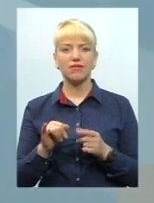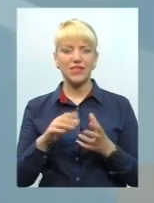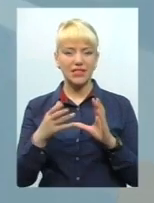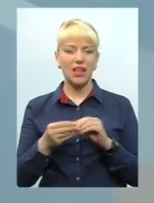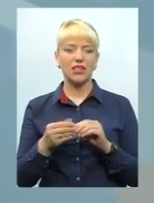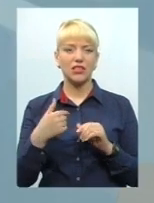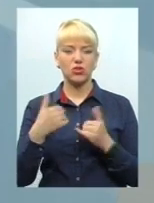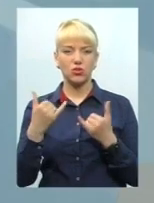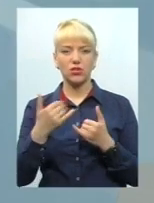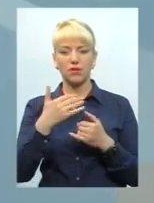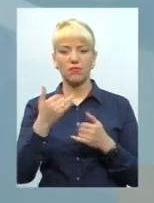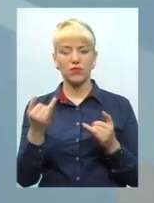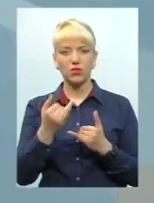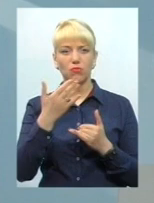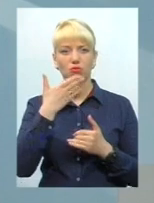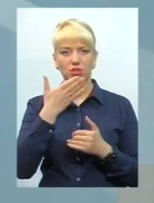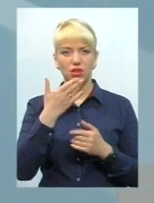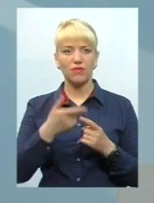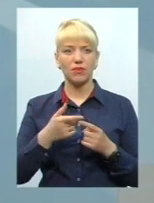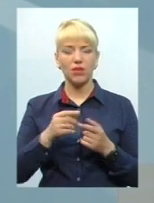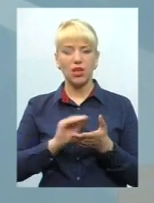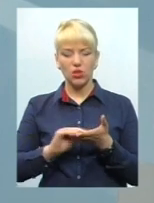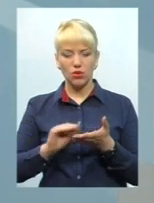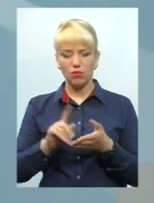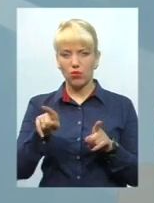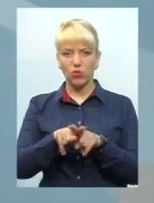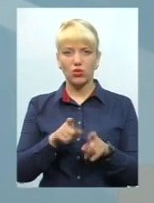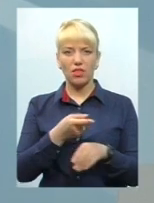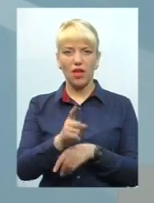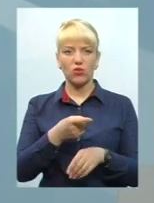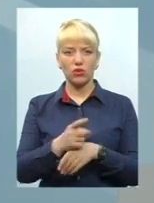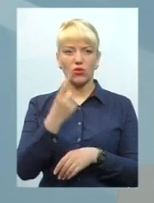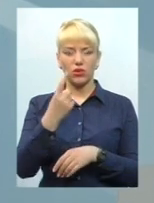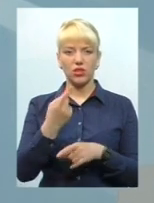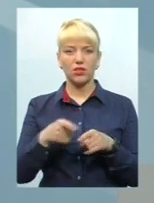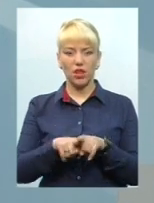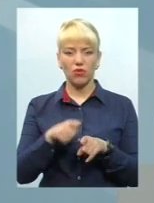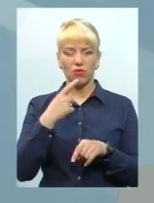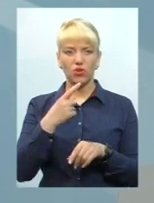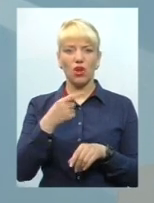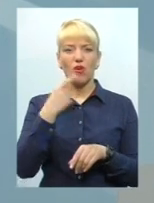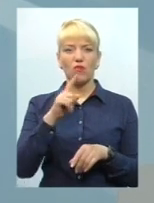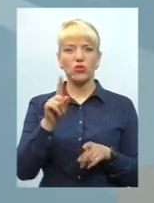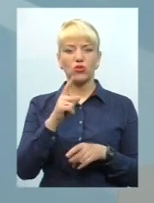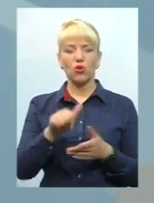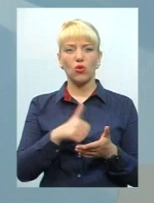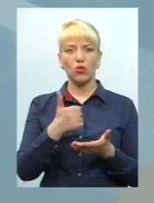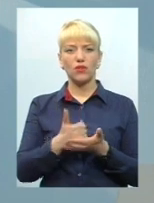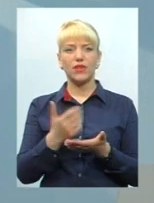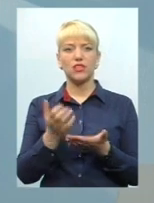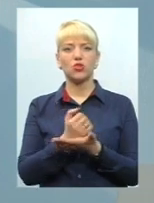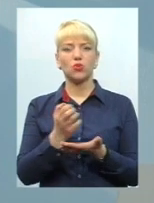сьогодні прочитав дуже цікаві такі строчки, навіть схожі на анекдот. Вони звучать так, кажуть, що головний